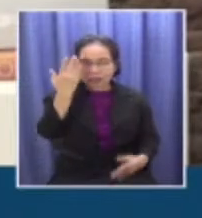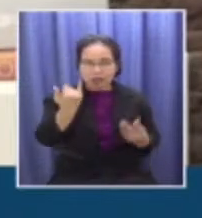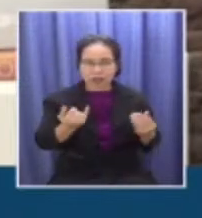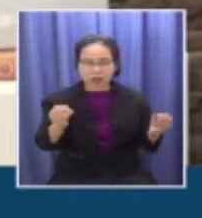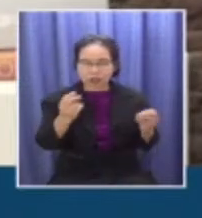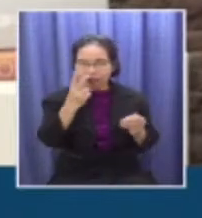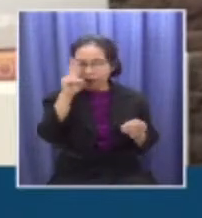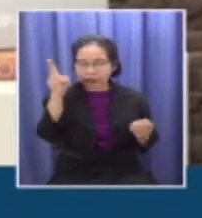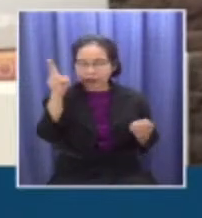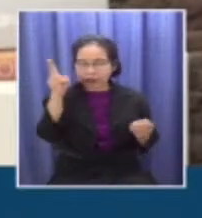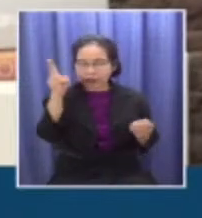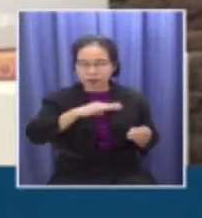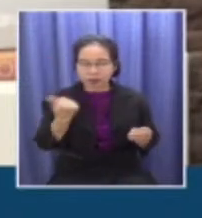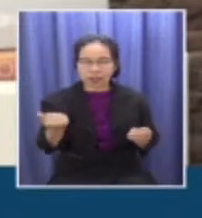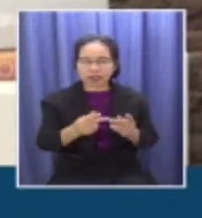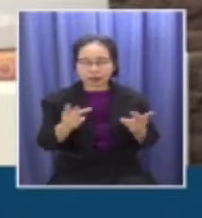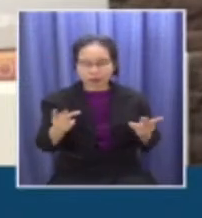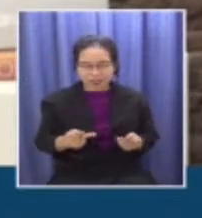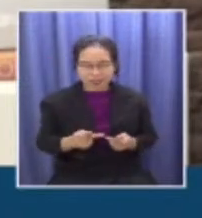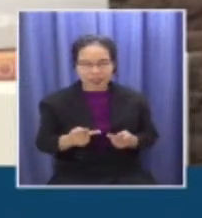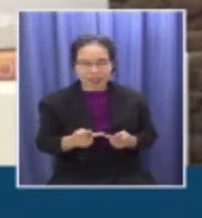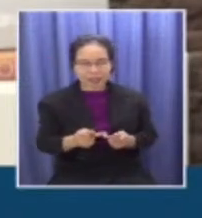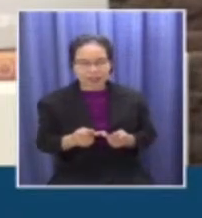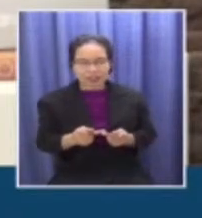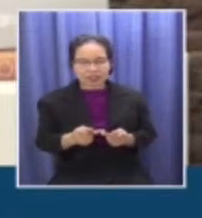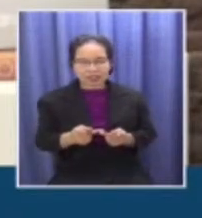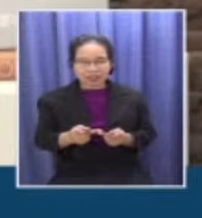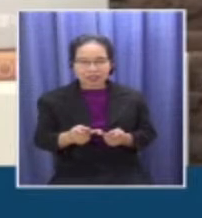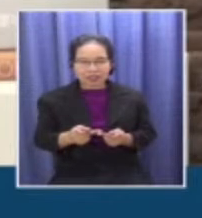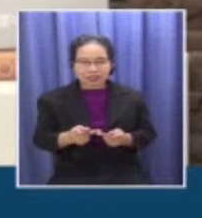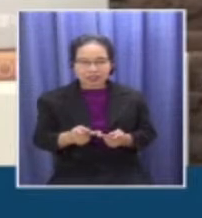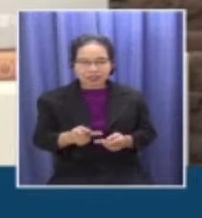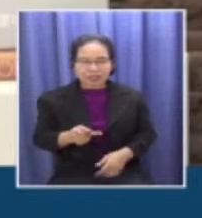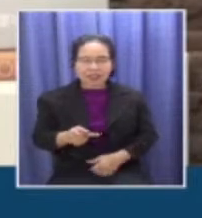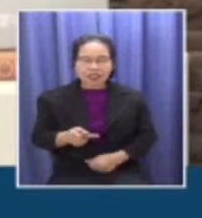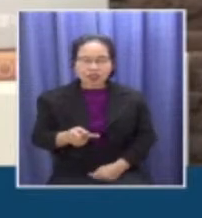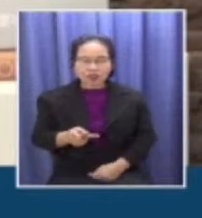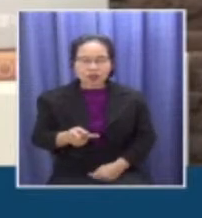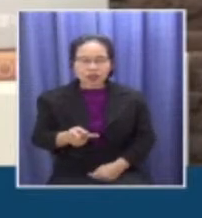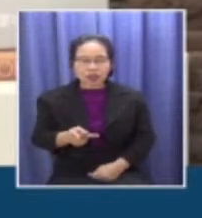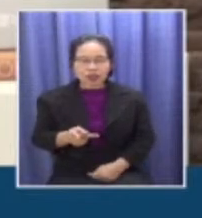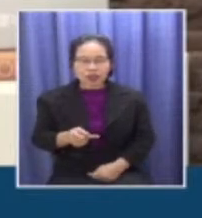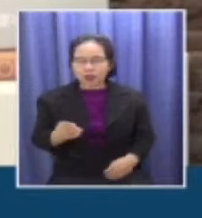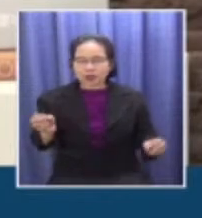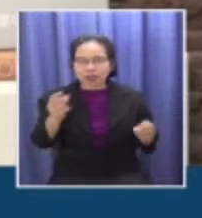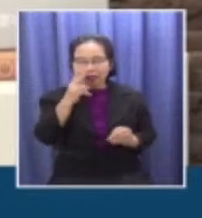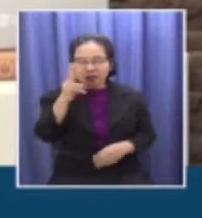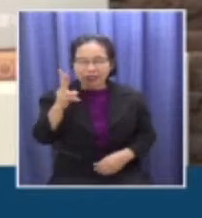nimdie bebre wo ho sene tetede na enipa nya nimdie